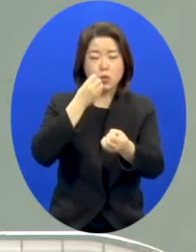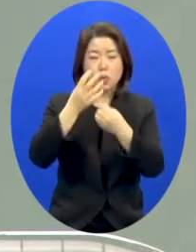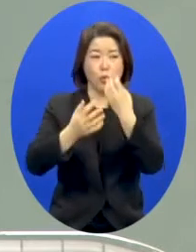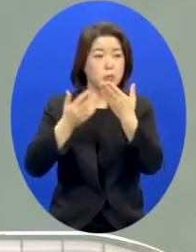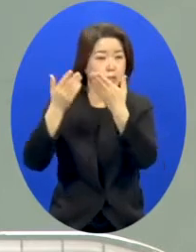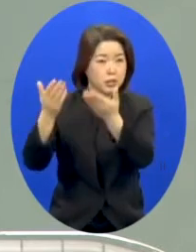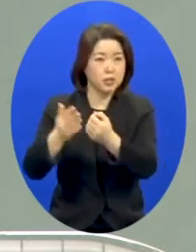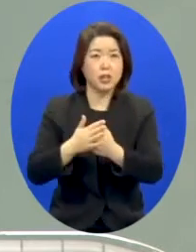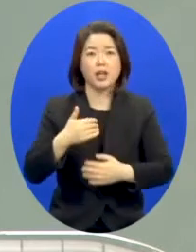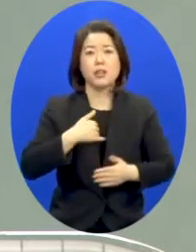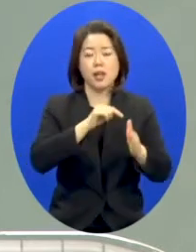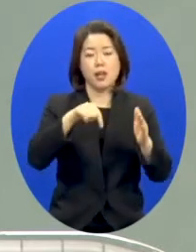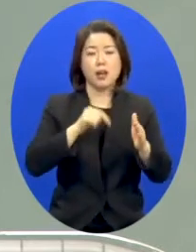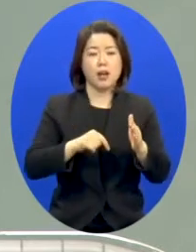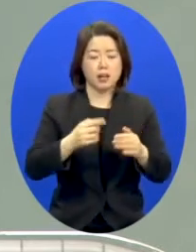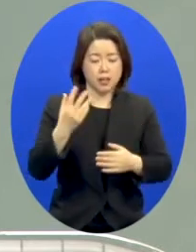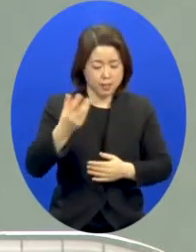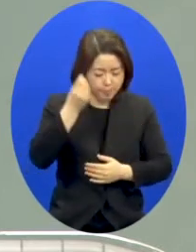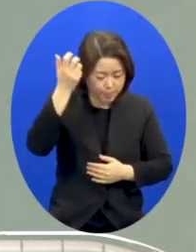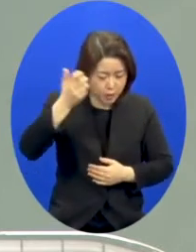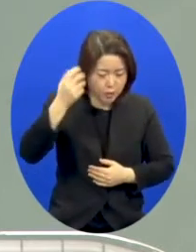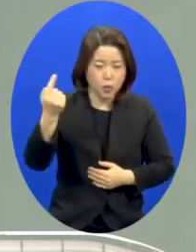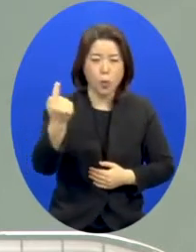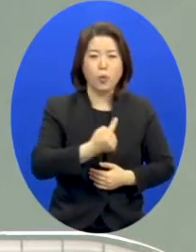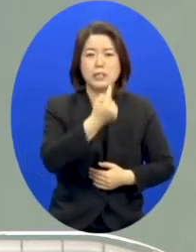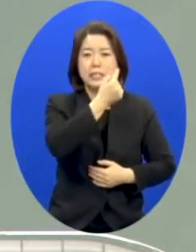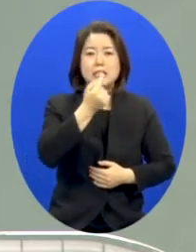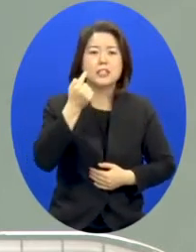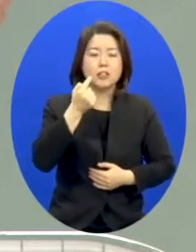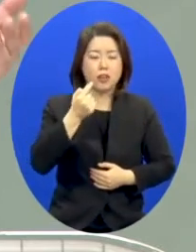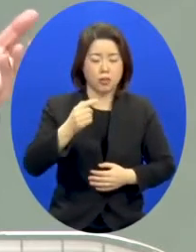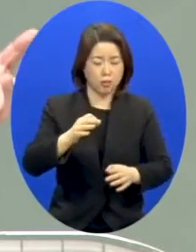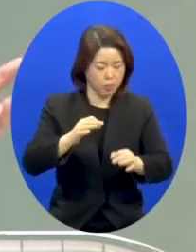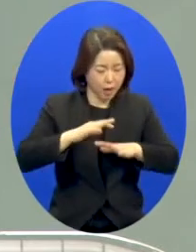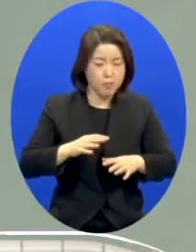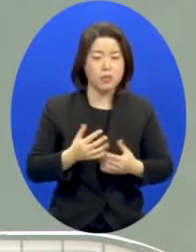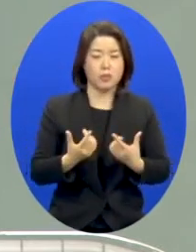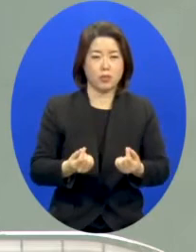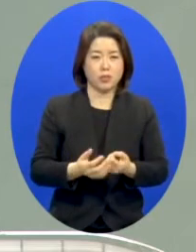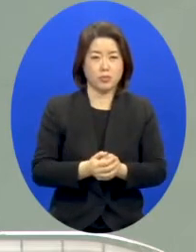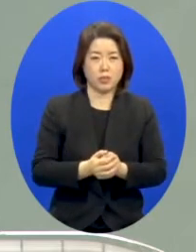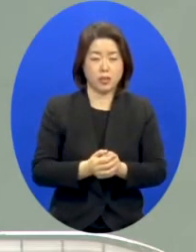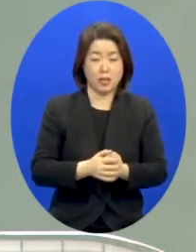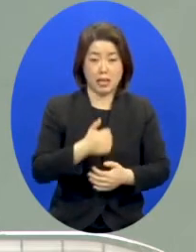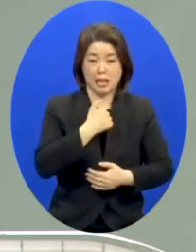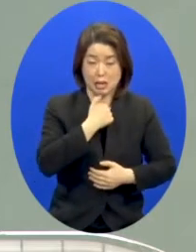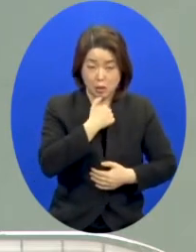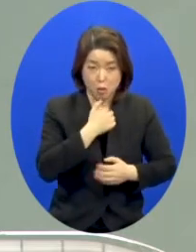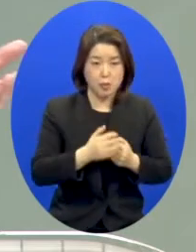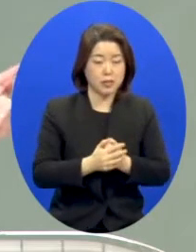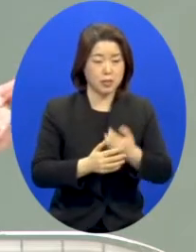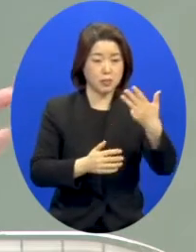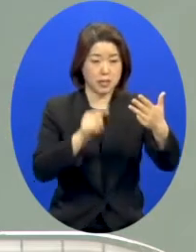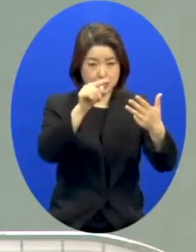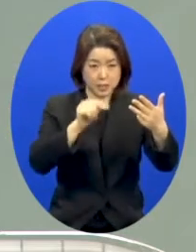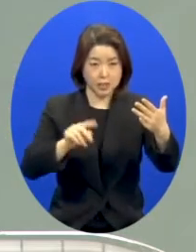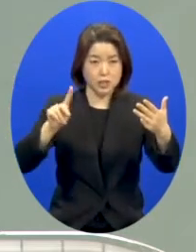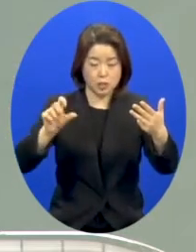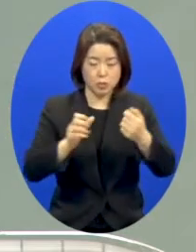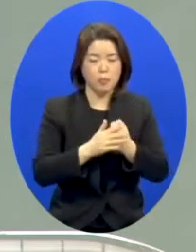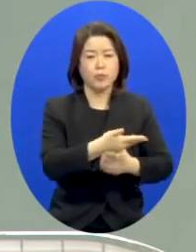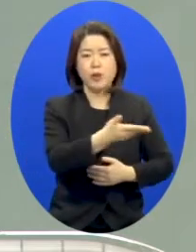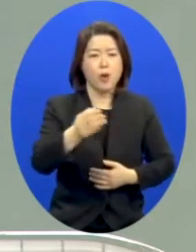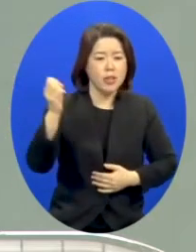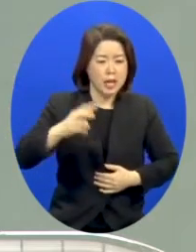성령이 오신 증거 9 날 깜짝 놀랐습니다 로마서 8장 15절 너희는 다시 무서워하는 종의 영을 받지